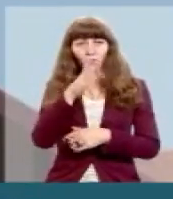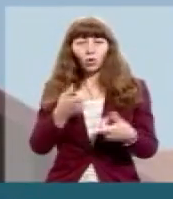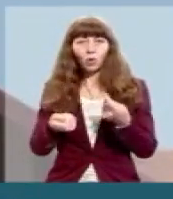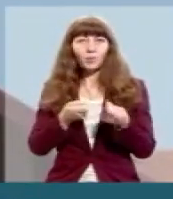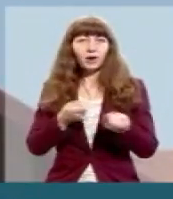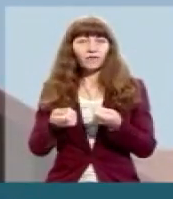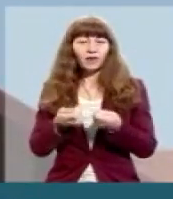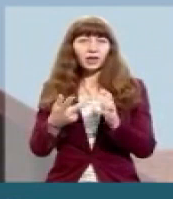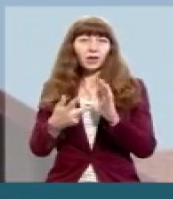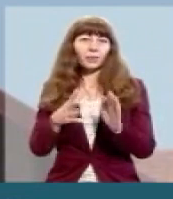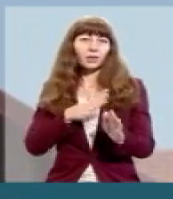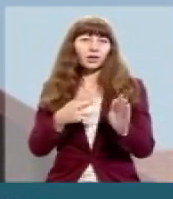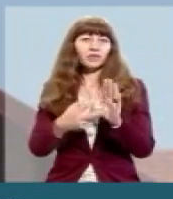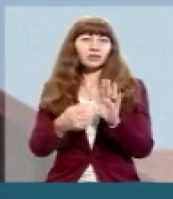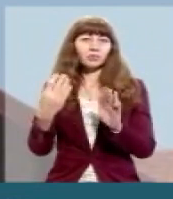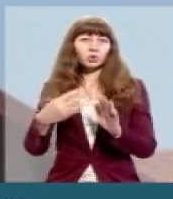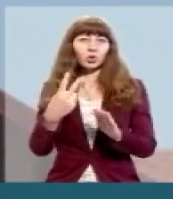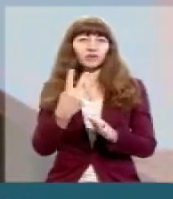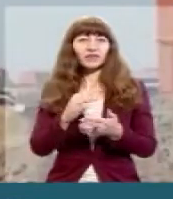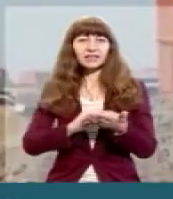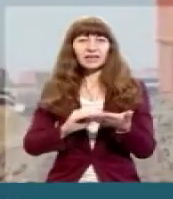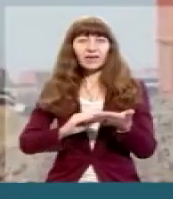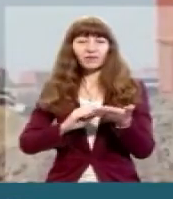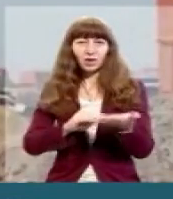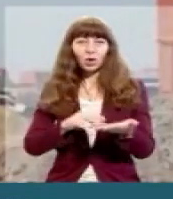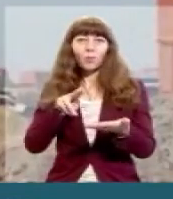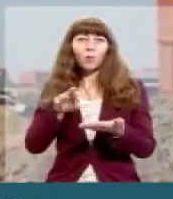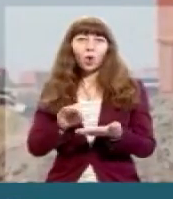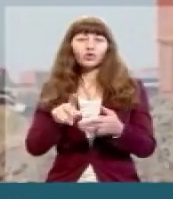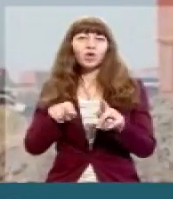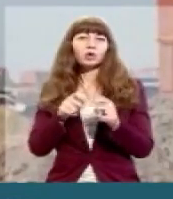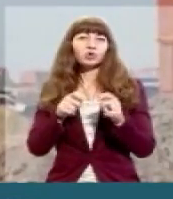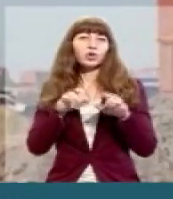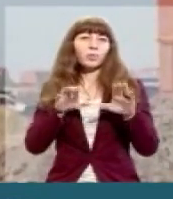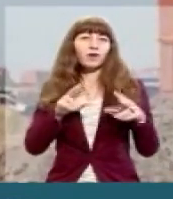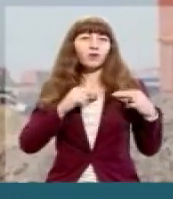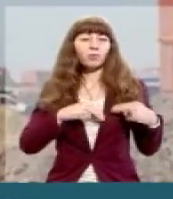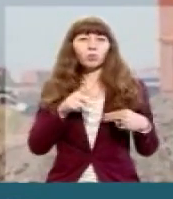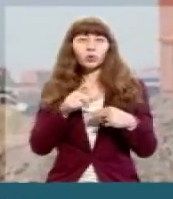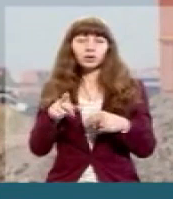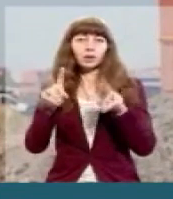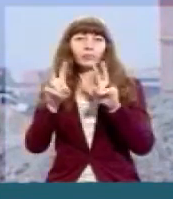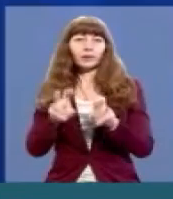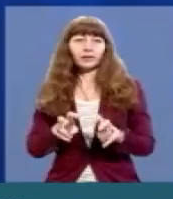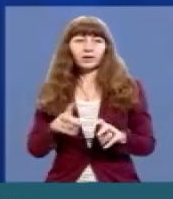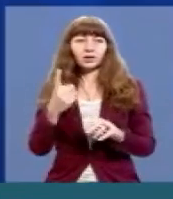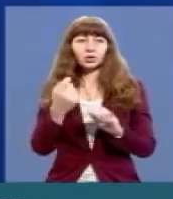Соңғы 5 айда басқармаға жұмысшылар құқықтарын бұзу бойынша 842 арыз түсті. Олардың 170-ні тексеру